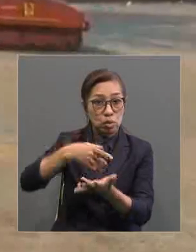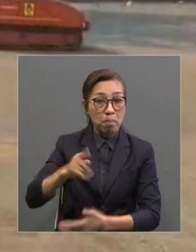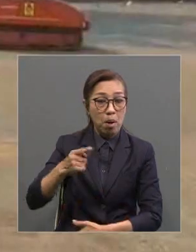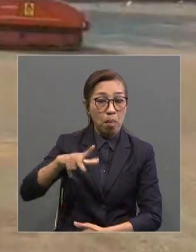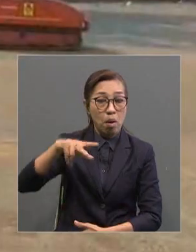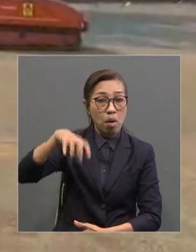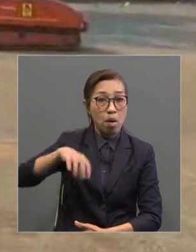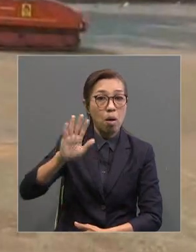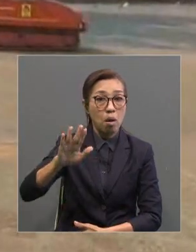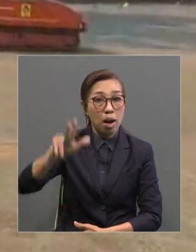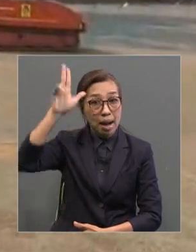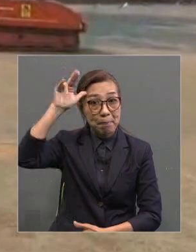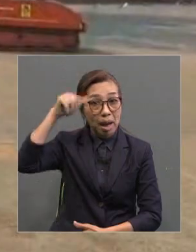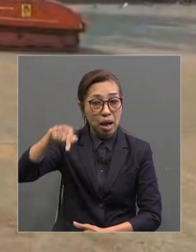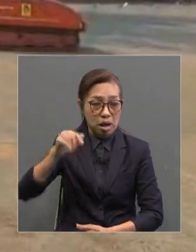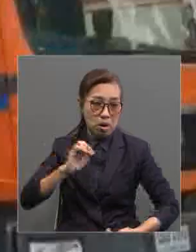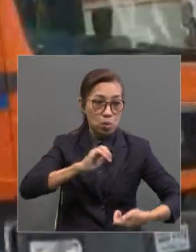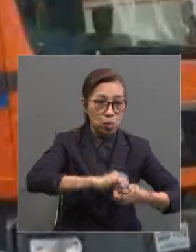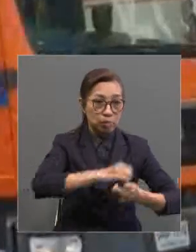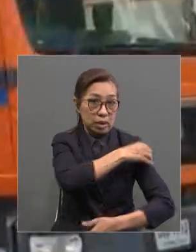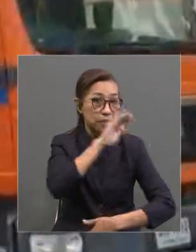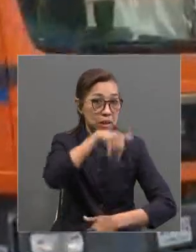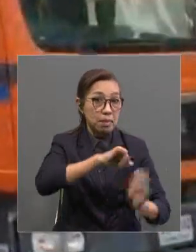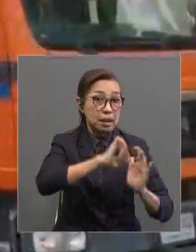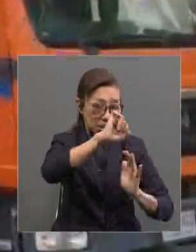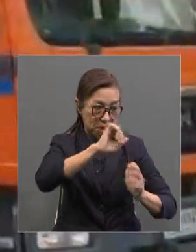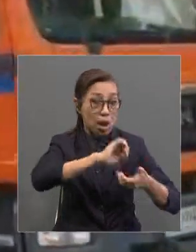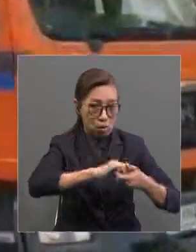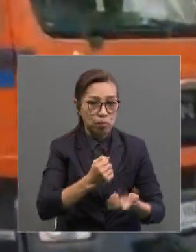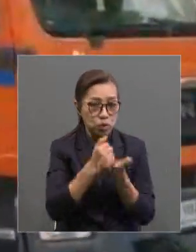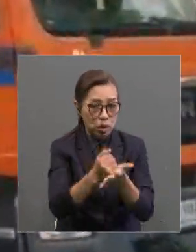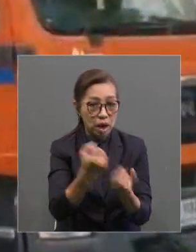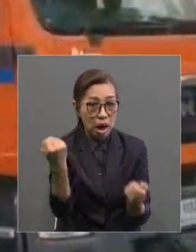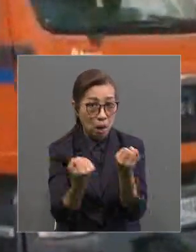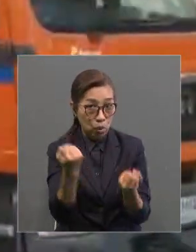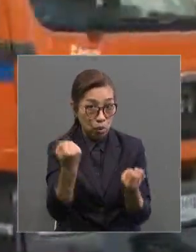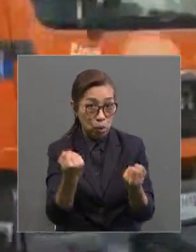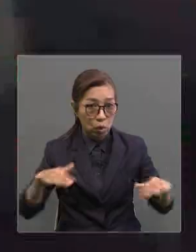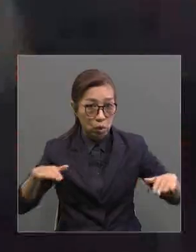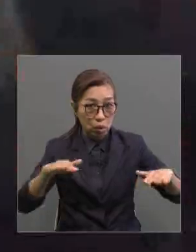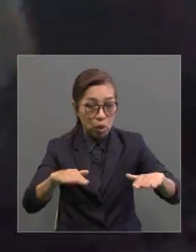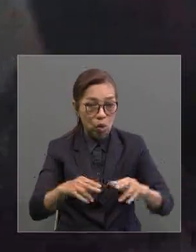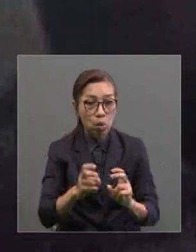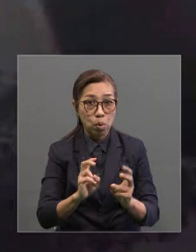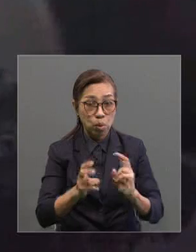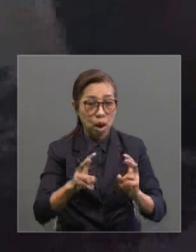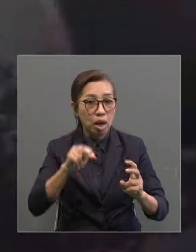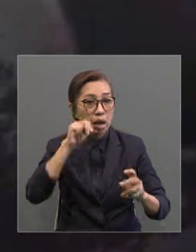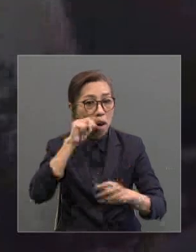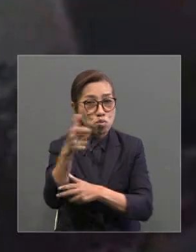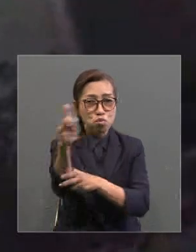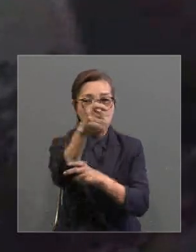สาธารณภัยเขต 10ลำปางเขามาร่วมกับทางเทศบาลนครเชียงใหม่ฮะช่วยกันเอารถดับเพลิงแล้วก็หุ่นยนต์ฉีดน้ำแรงดันสูงเนี่ย